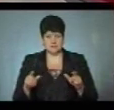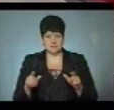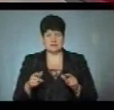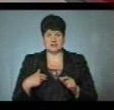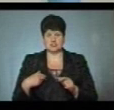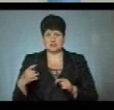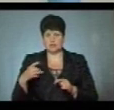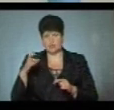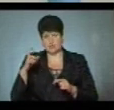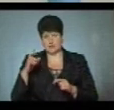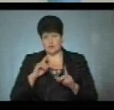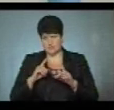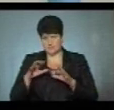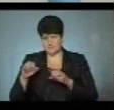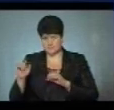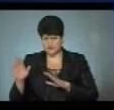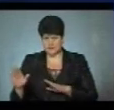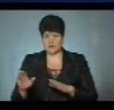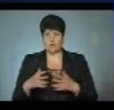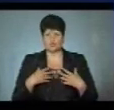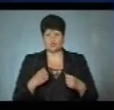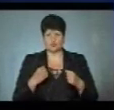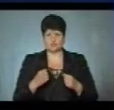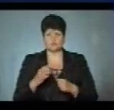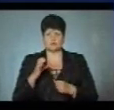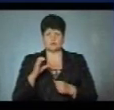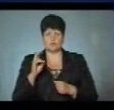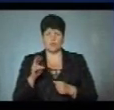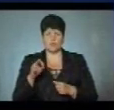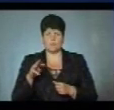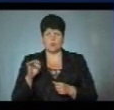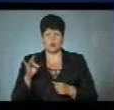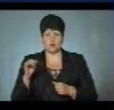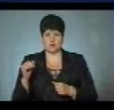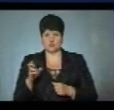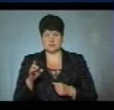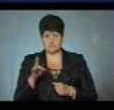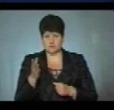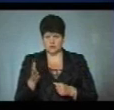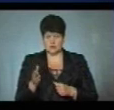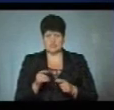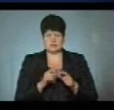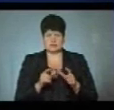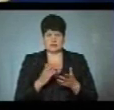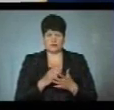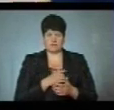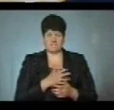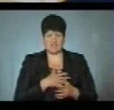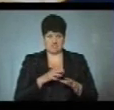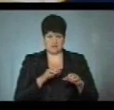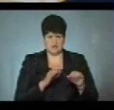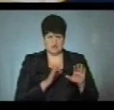Заліщицької районної ради. Оздоровчий заклад «Лісовий», село Скоморохи Бучицького району. Заклад є в приватній власності.